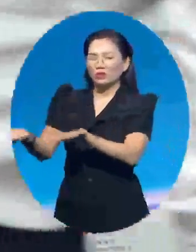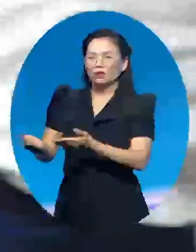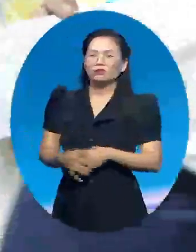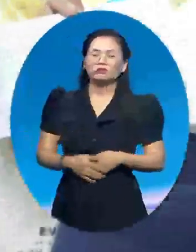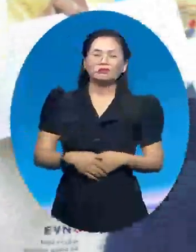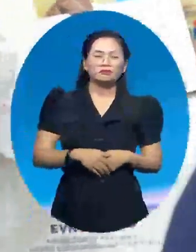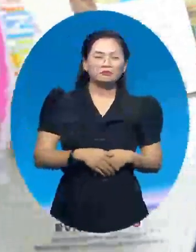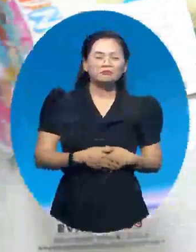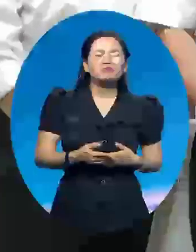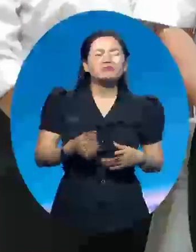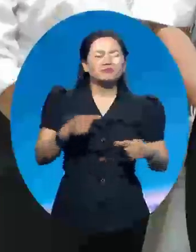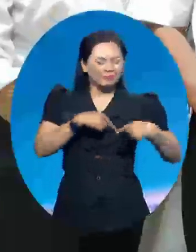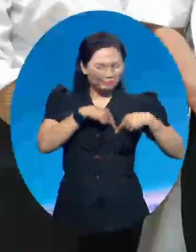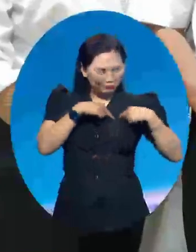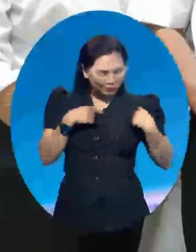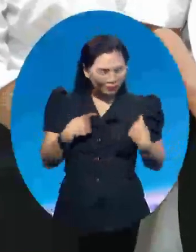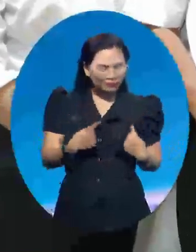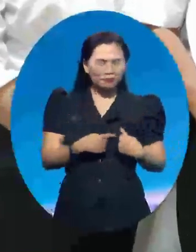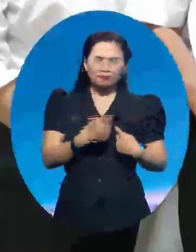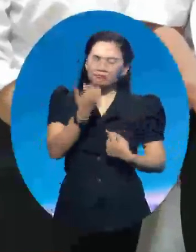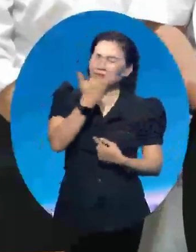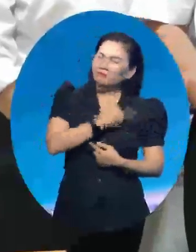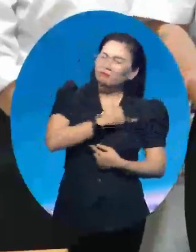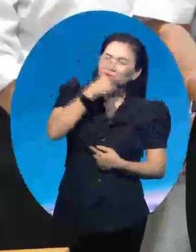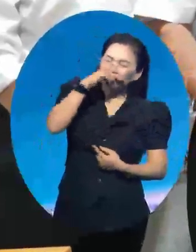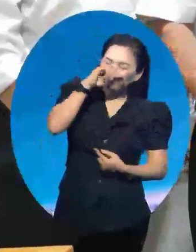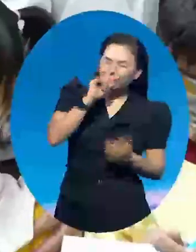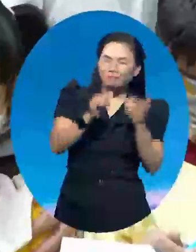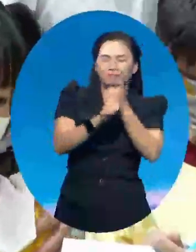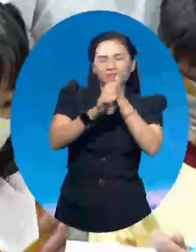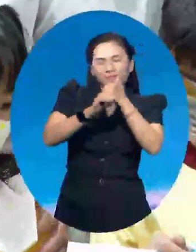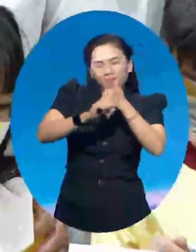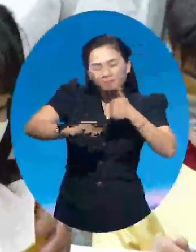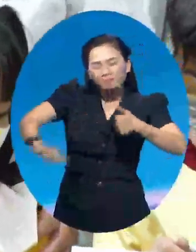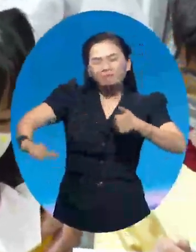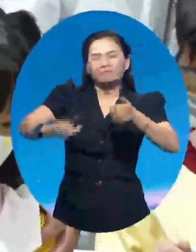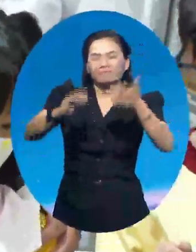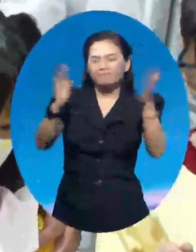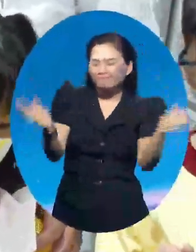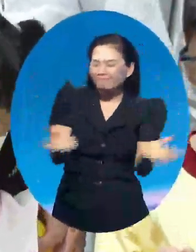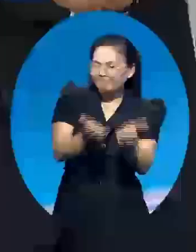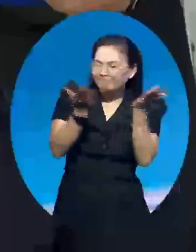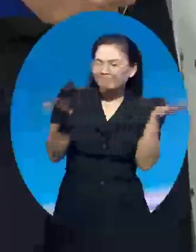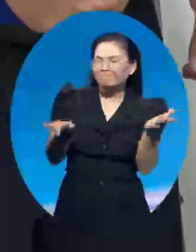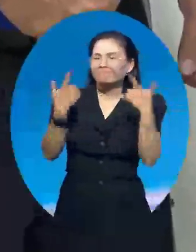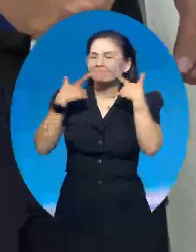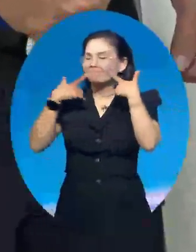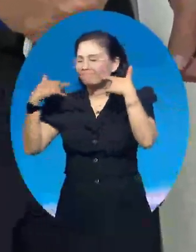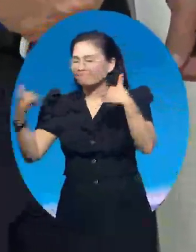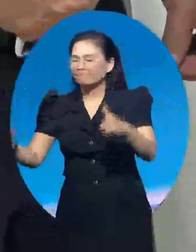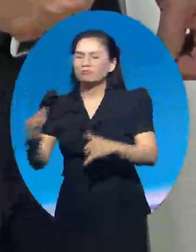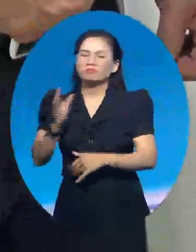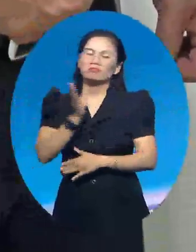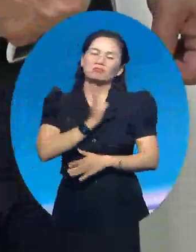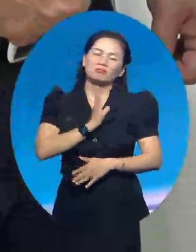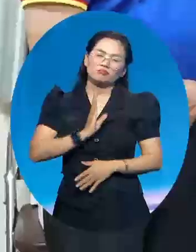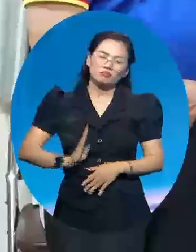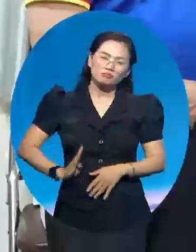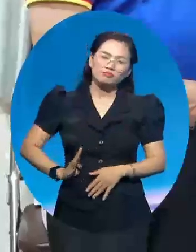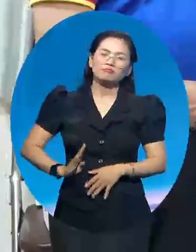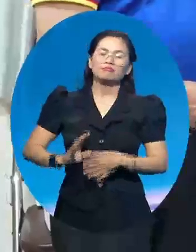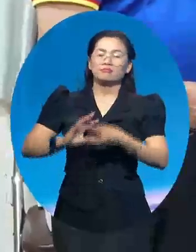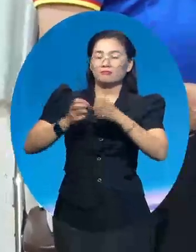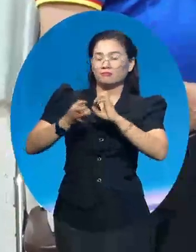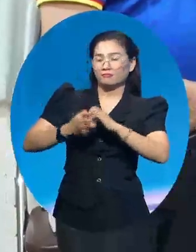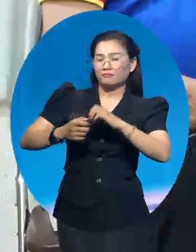hội mà còn thể hiện tinh thần tương thân tương ái, truyền thống lá lành đùm lá rách của đoàn viên thanh niên và cán bộ nhân viên Tổng Công ty